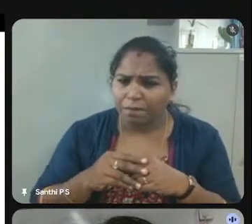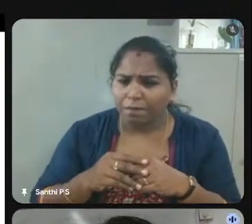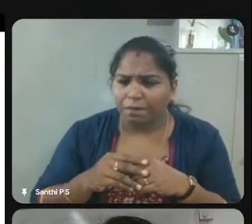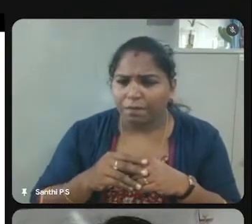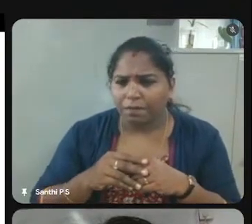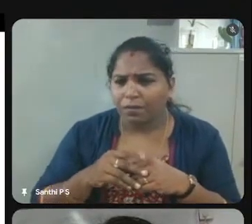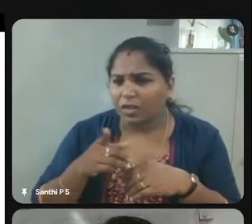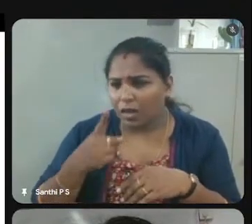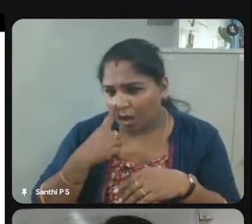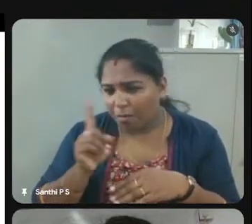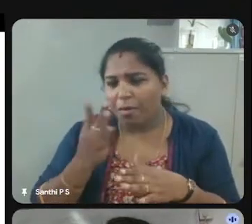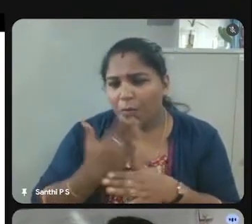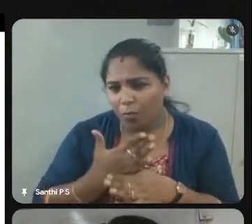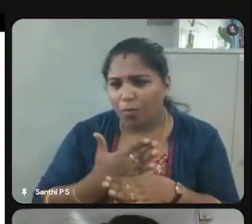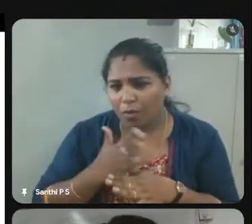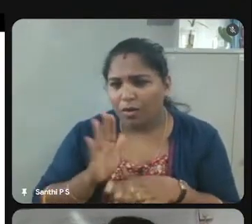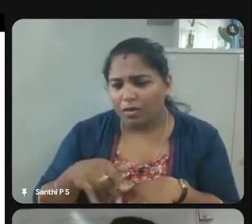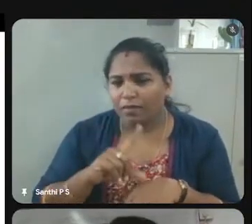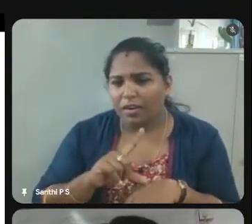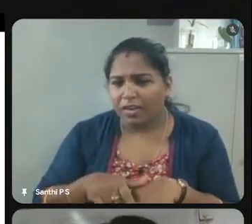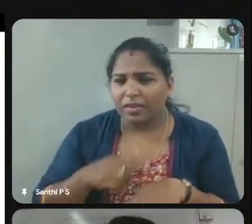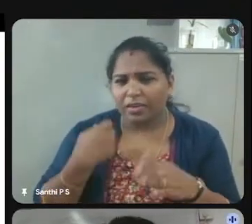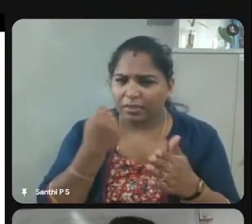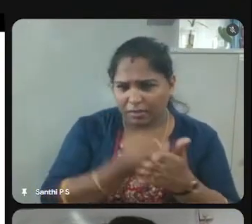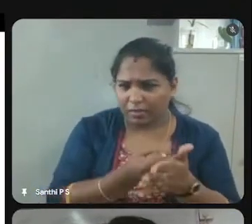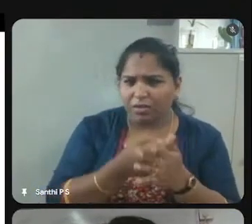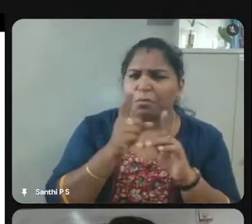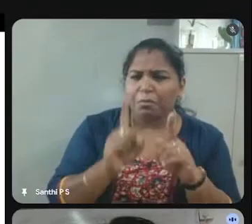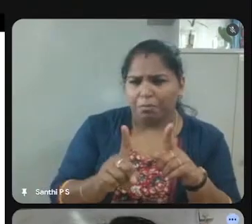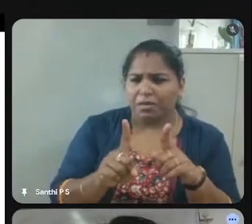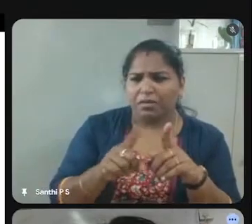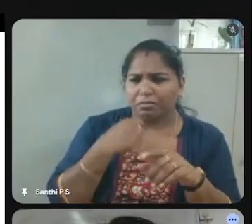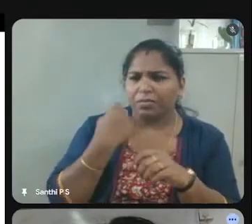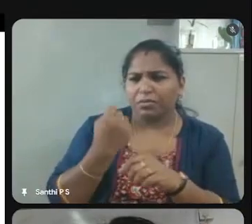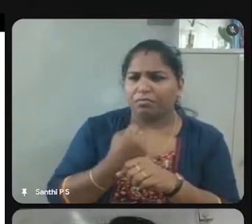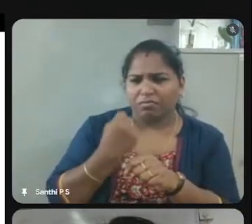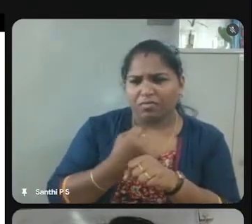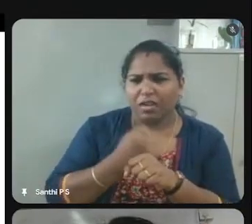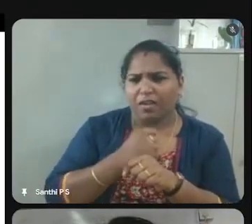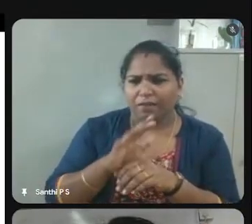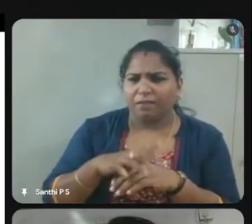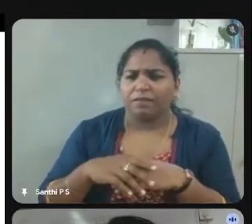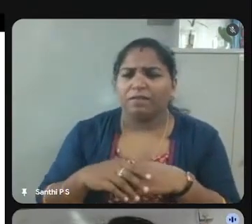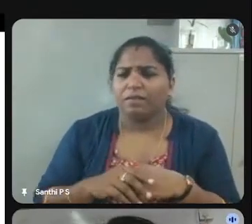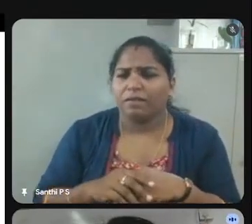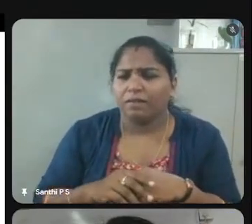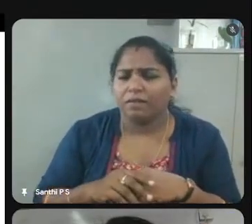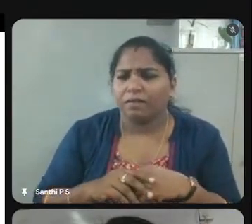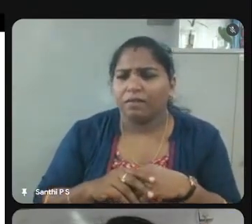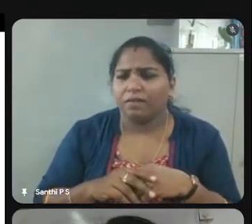വർക്കിംഗ് ആയതുകൊണ്ട് ഞാൻ ഒരുപാട് ലേറ്റ് ആയിട്ടാണ് എത്തുന്നത്. എന്നാലും എനിക്ക് പറ്റുന്ന രീതിയിൽ അസിസ്റ്റ് ചെയ്യാറുണ്ട്.